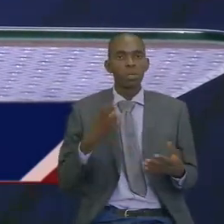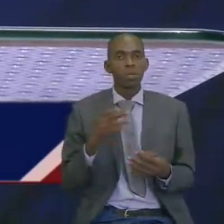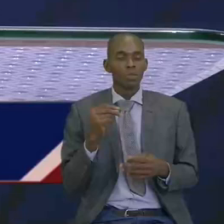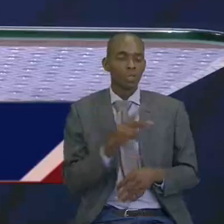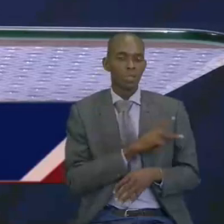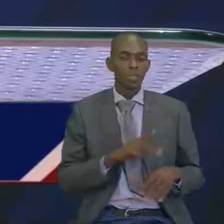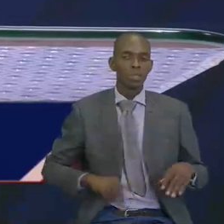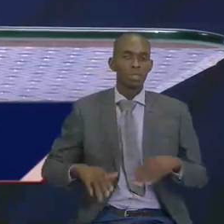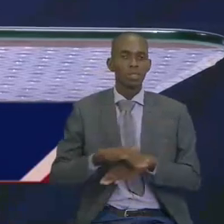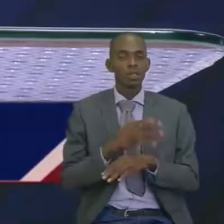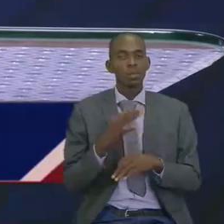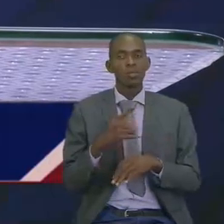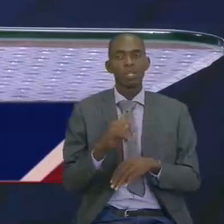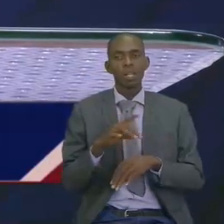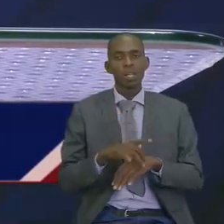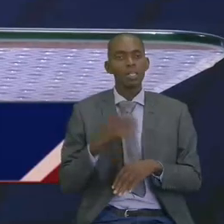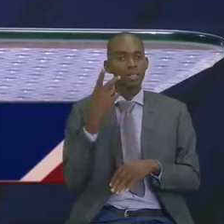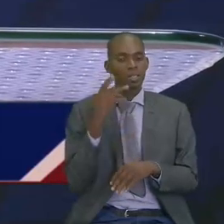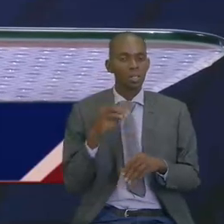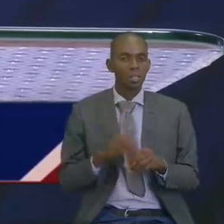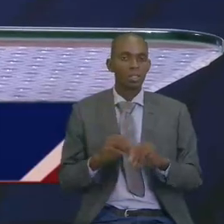terre. Et nous allons à 1